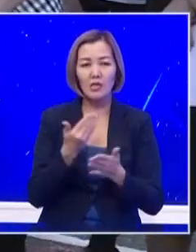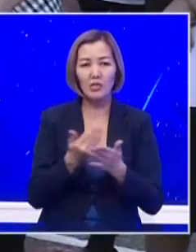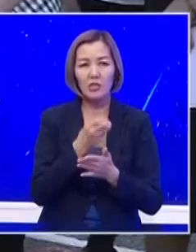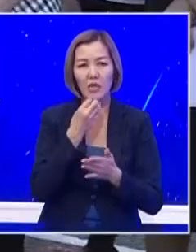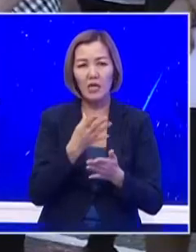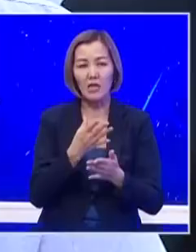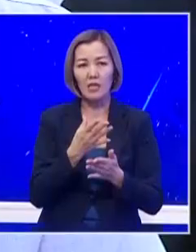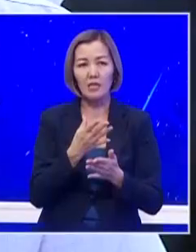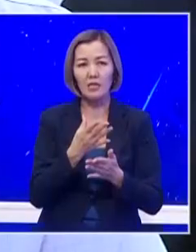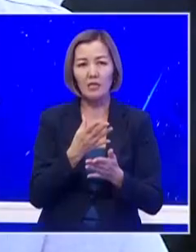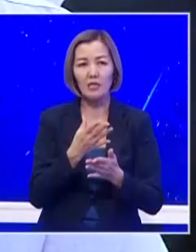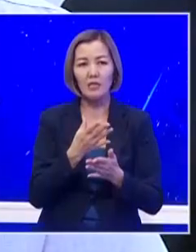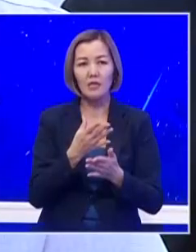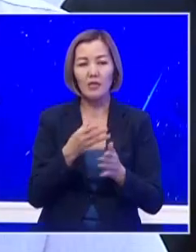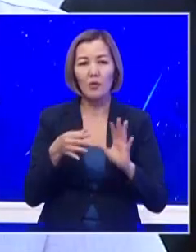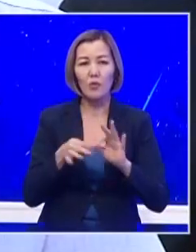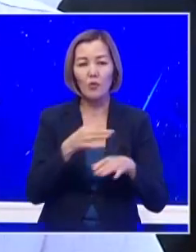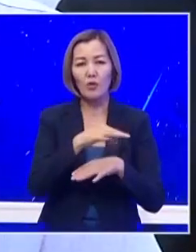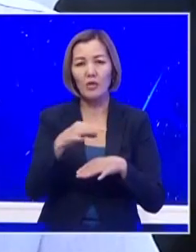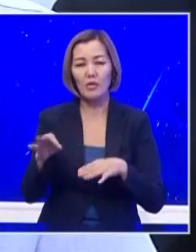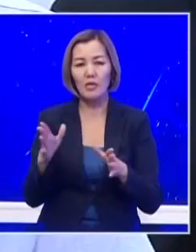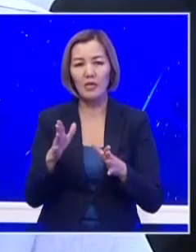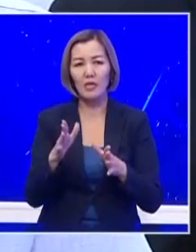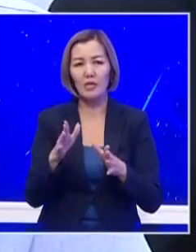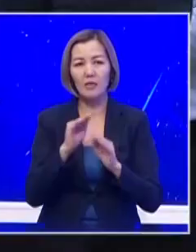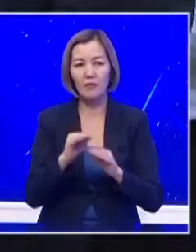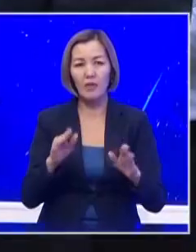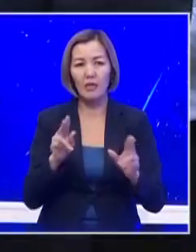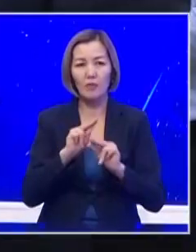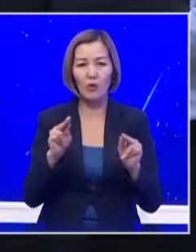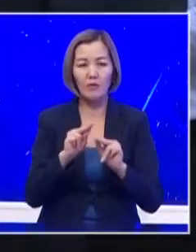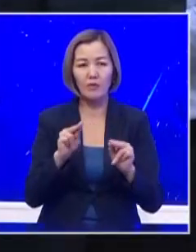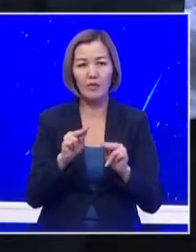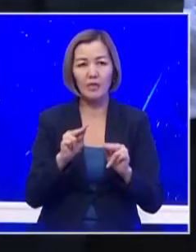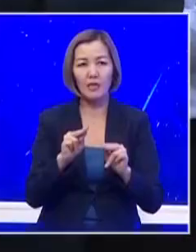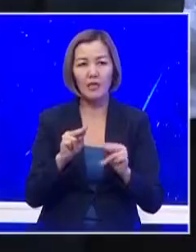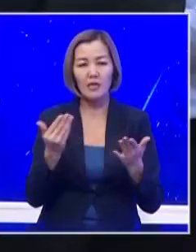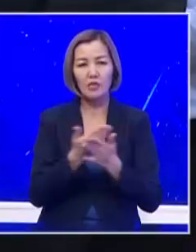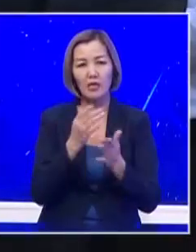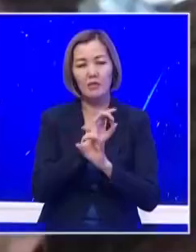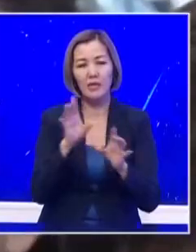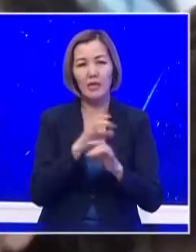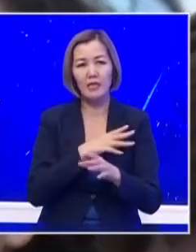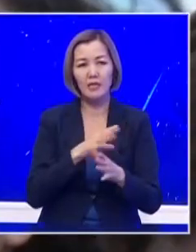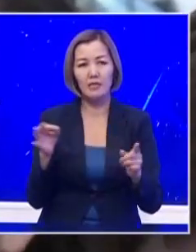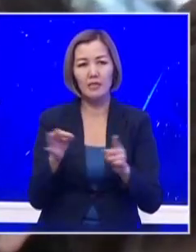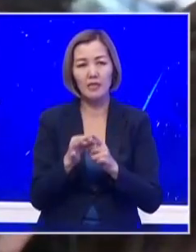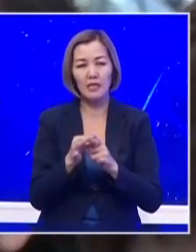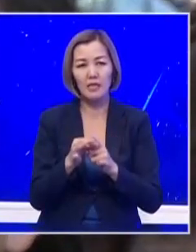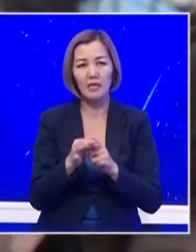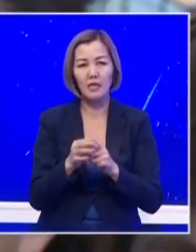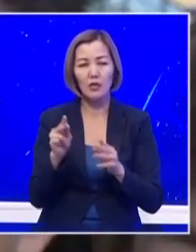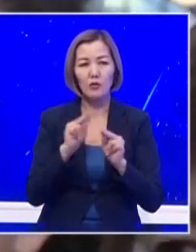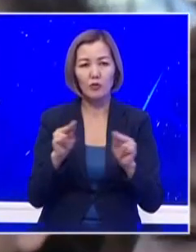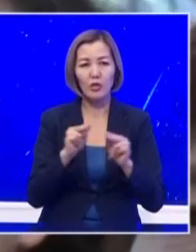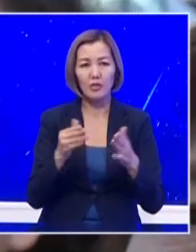жаңалықтарды өңір мұғалімдеріне жеткізіп, білім берушілердің қуанышын еселетті. Артынша Жетісу өңіріне келгендегі мақсатын айтып,